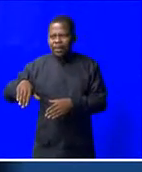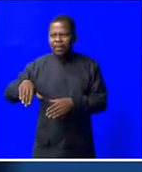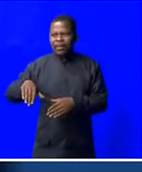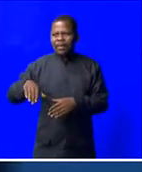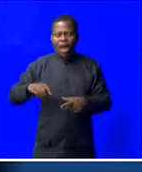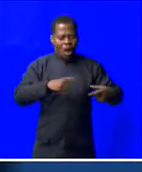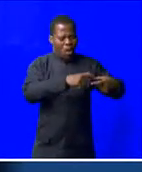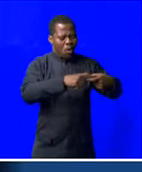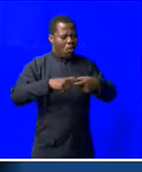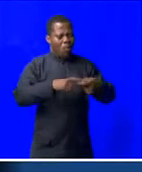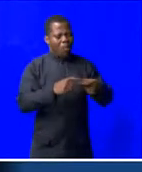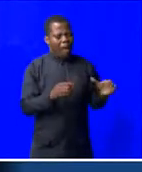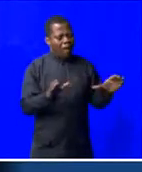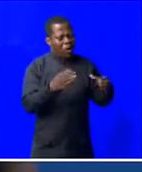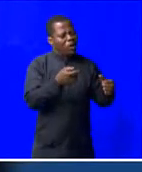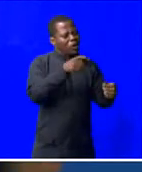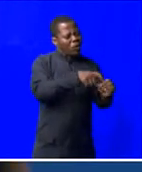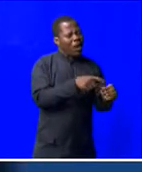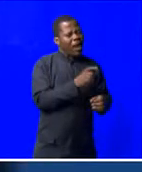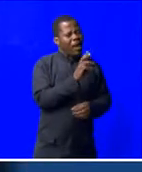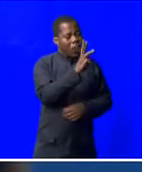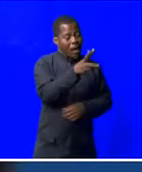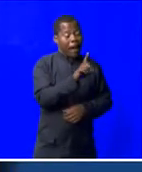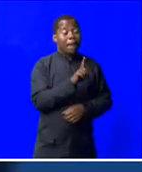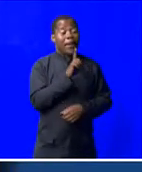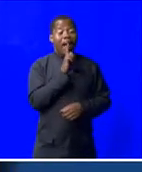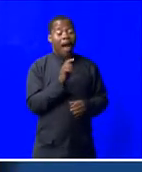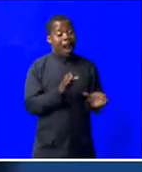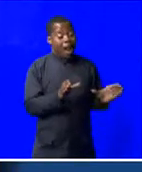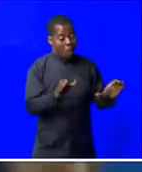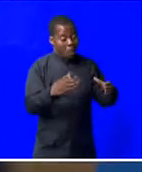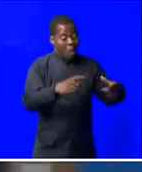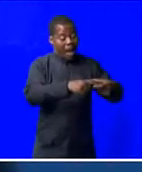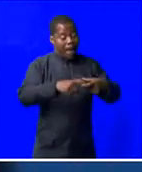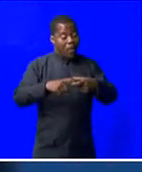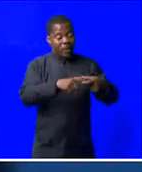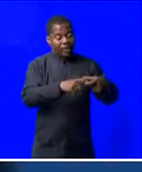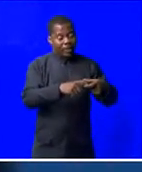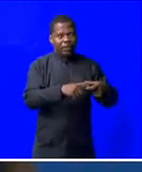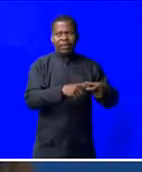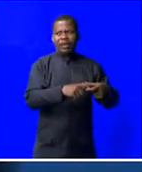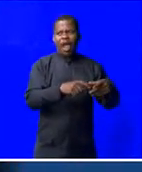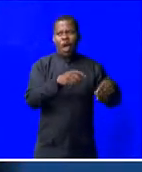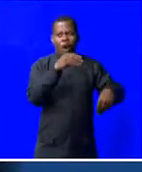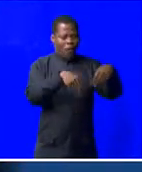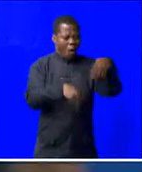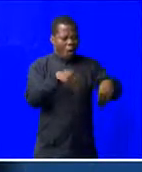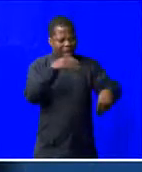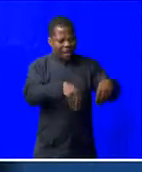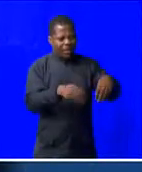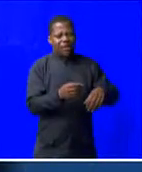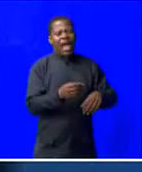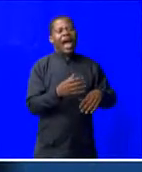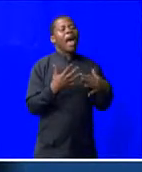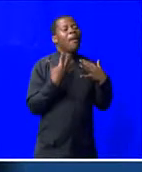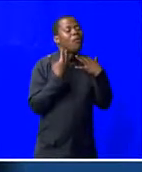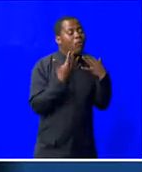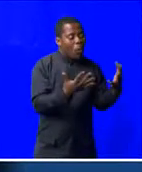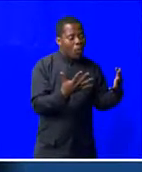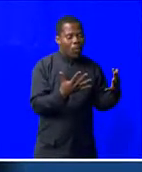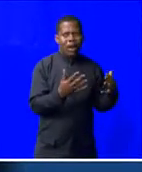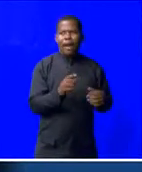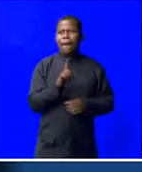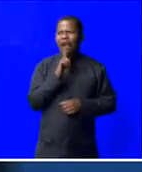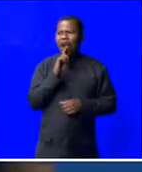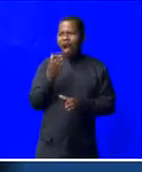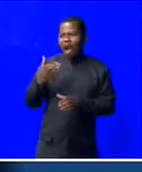we multi-party. Ukhanza ukuthi vele le multi-party system bavotile ukuthi le system asimfuni. Manje laba